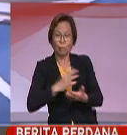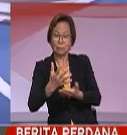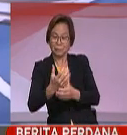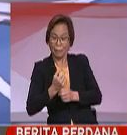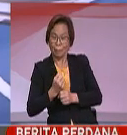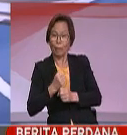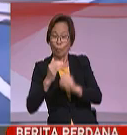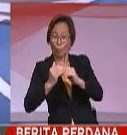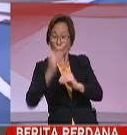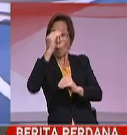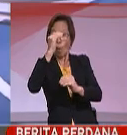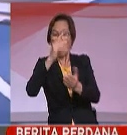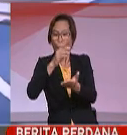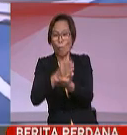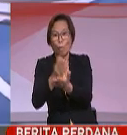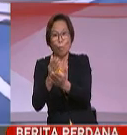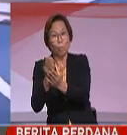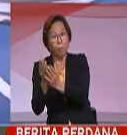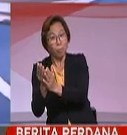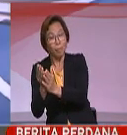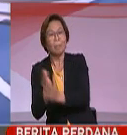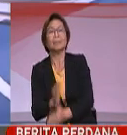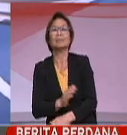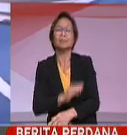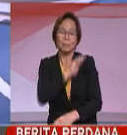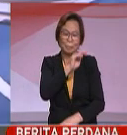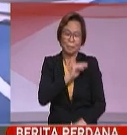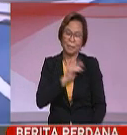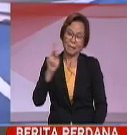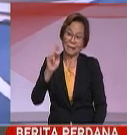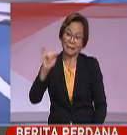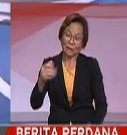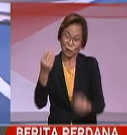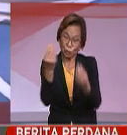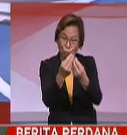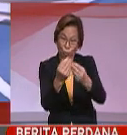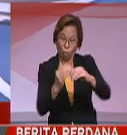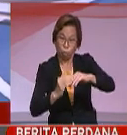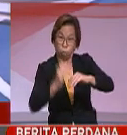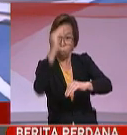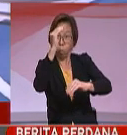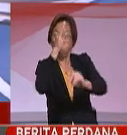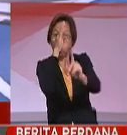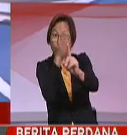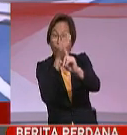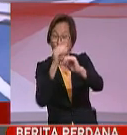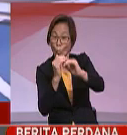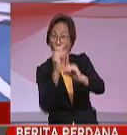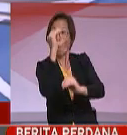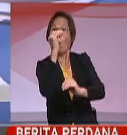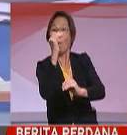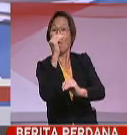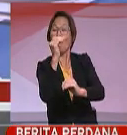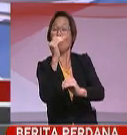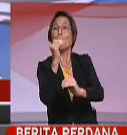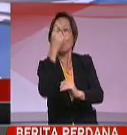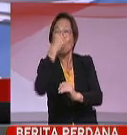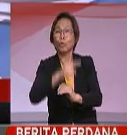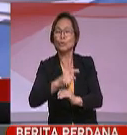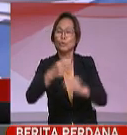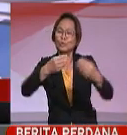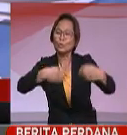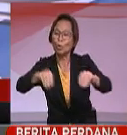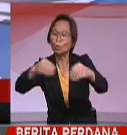lepasin sasaran belanjawan untuk menterinya Khairy Jamaluddin jumlah itu melepas si sasaran yang telah ditetapkan yaitu untuk